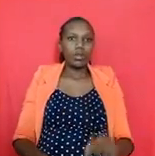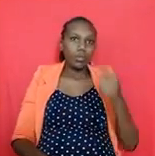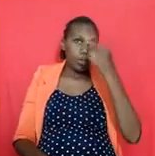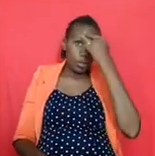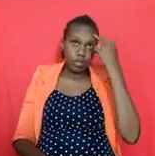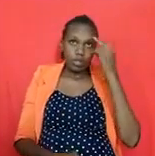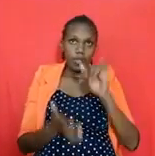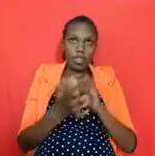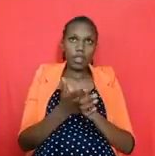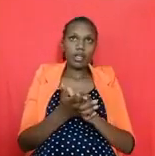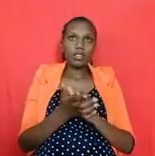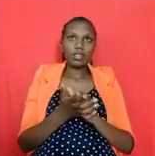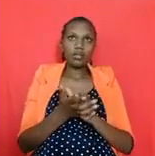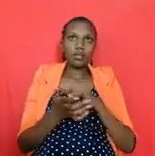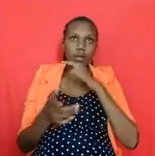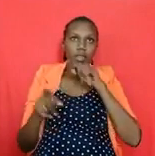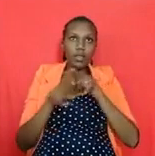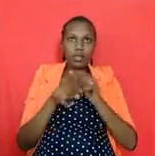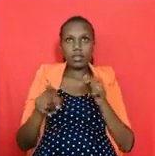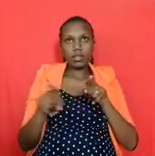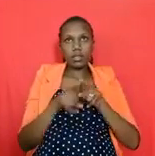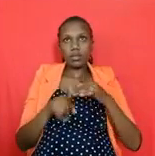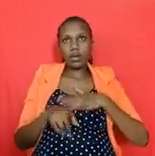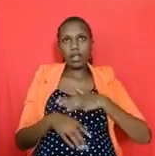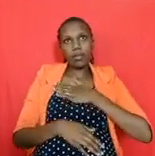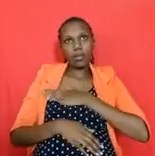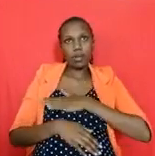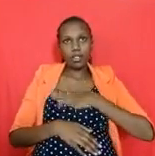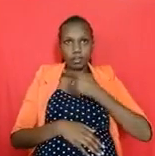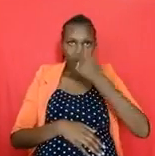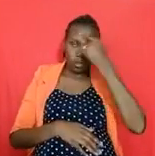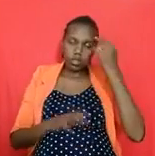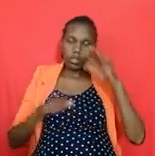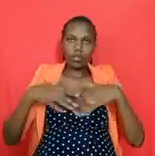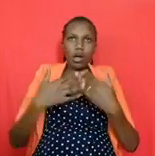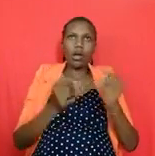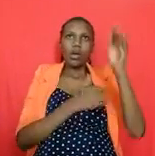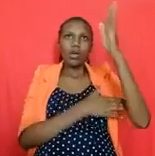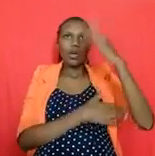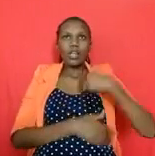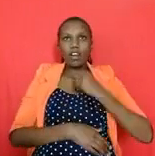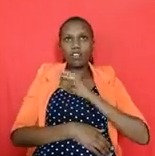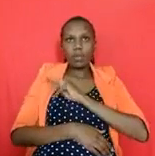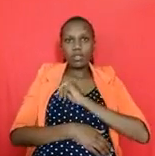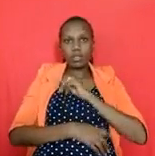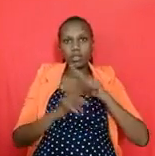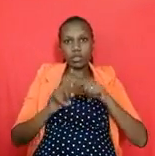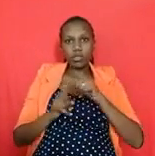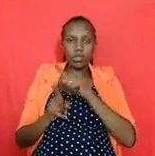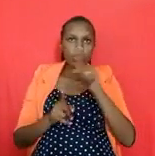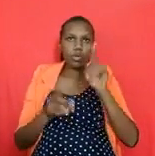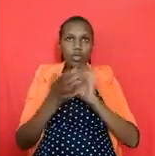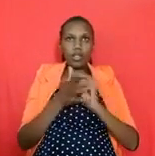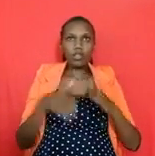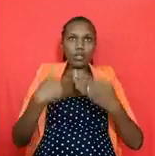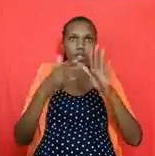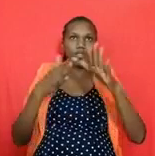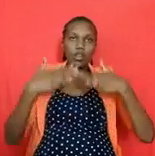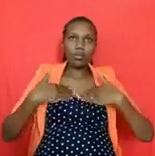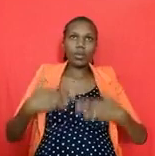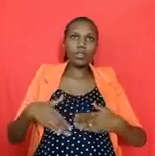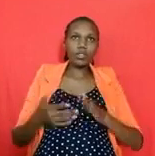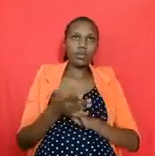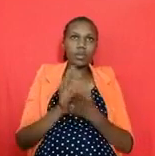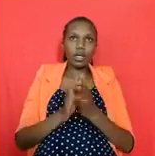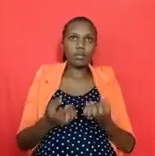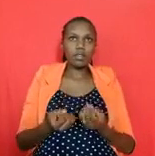maũndũ macio ariũ a ithe witũ-rĩ ndamũthaitha nĩ ũndũ wa ũrĩa ngai amũiguĩrĩire tha atĩ mwĩrute mĩĩrĩ yanyu ĩtuĩke